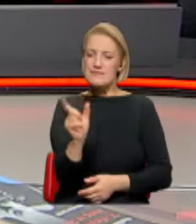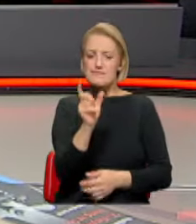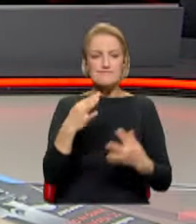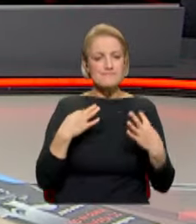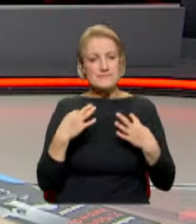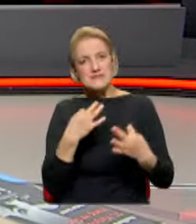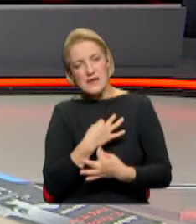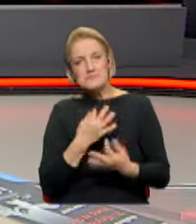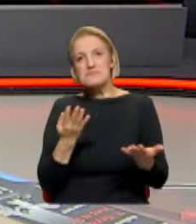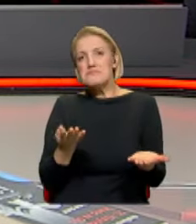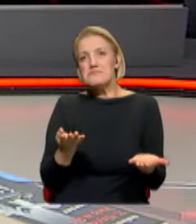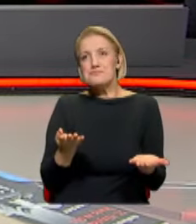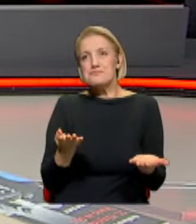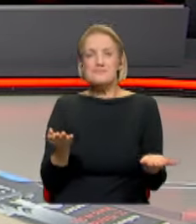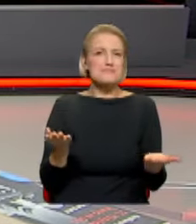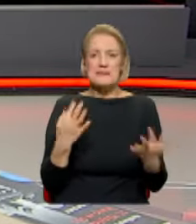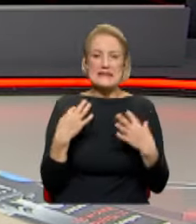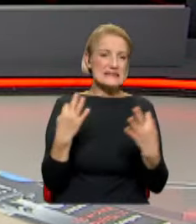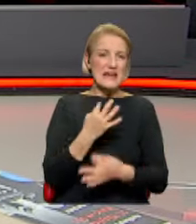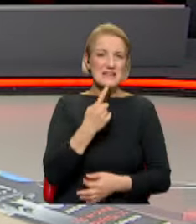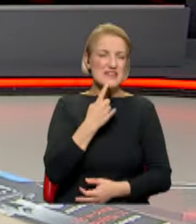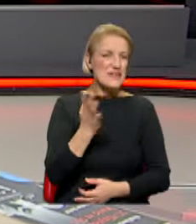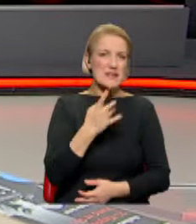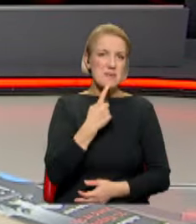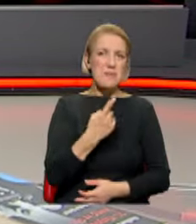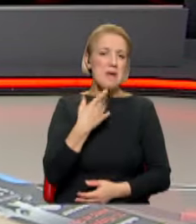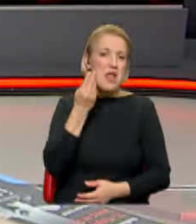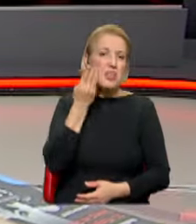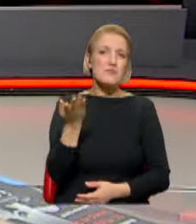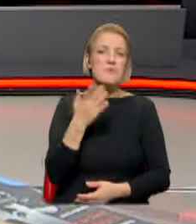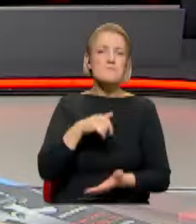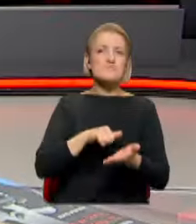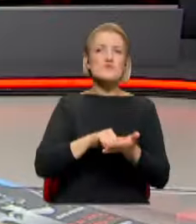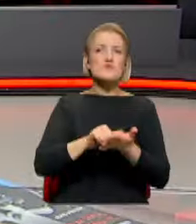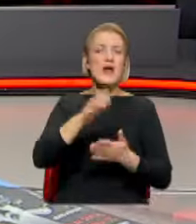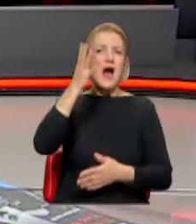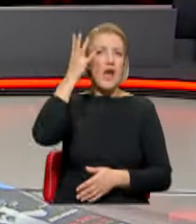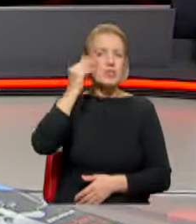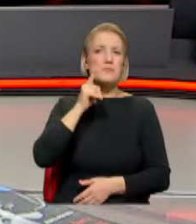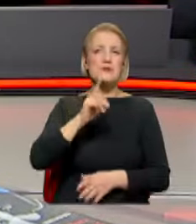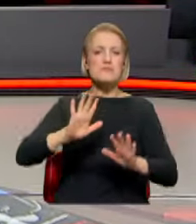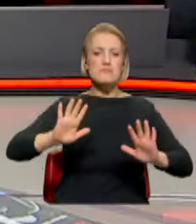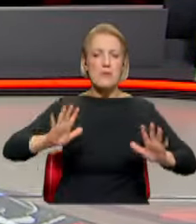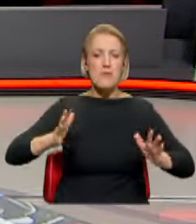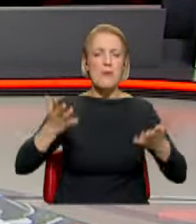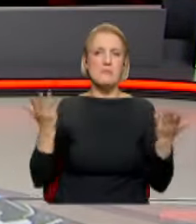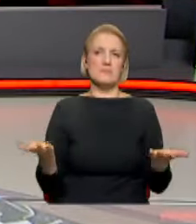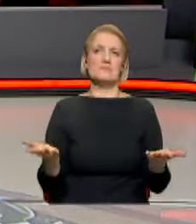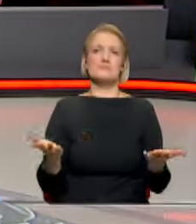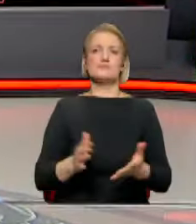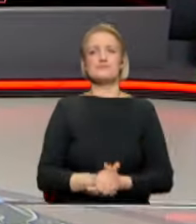ifadedir Yani artık Sayın deyince ne kastediliyor ben artık anlamıyorum bütün her şeyin anlamını bozdular